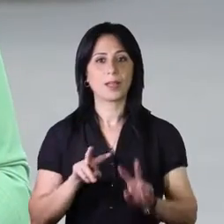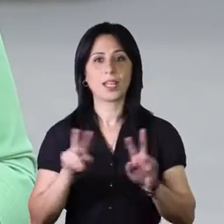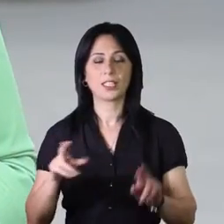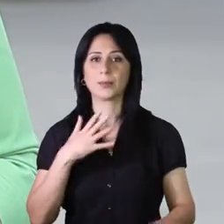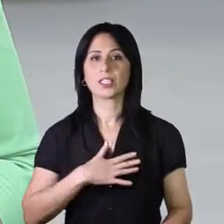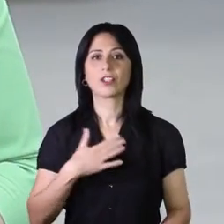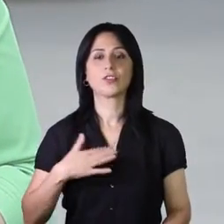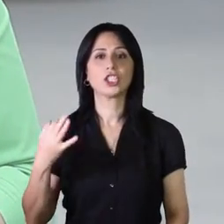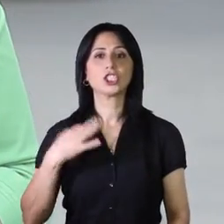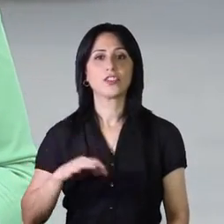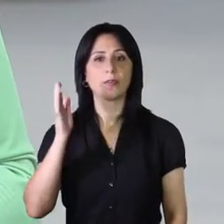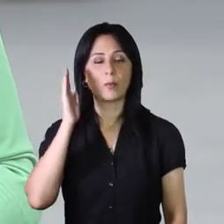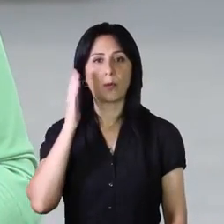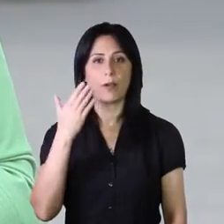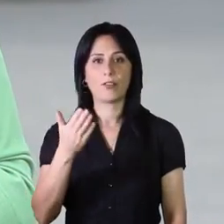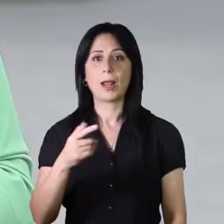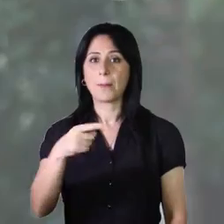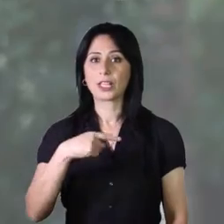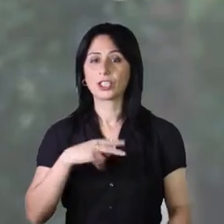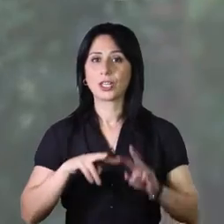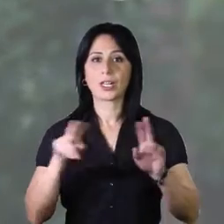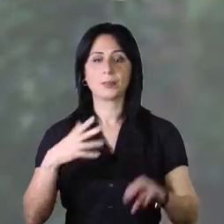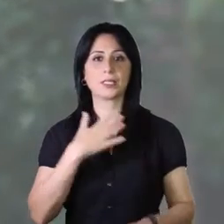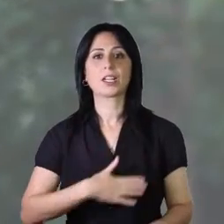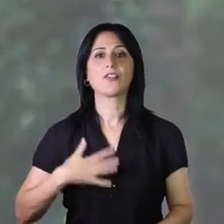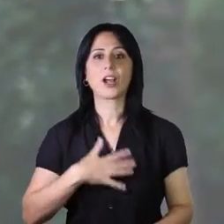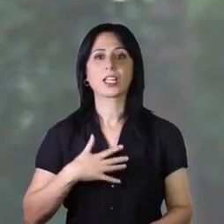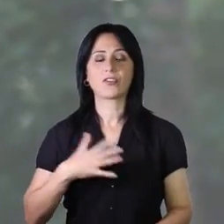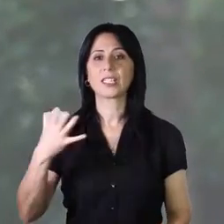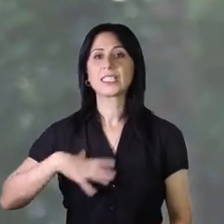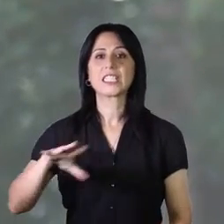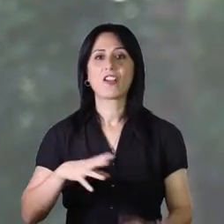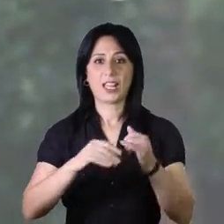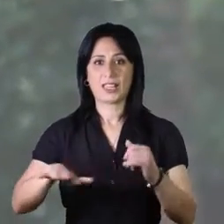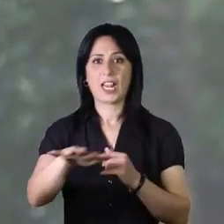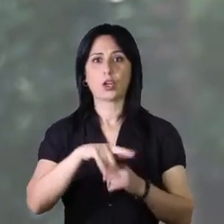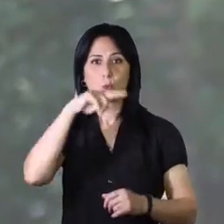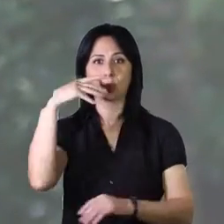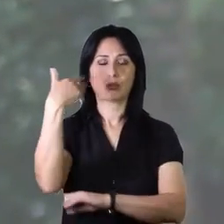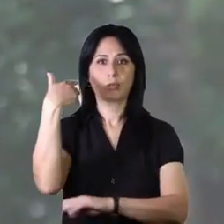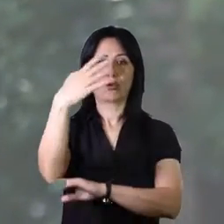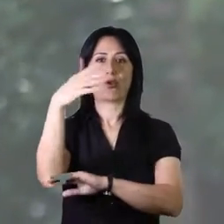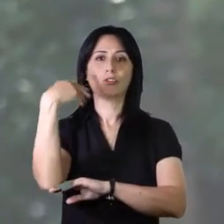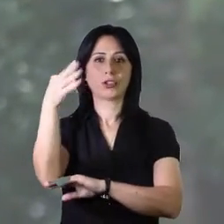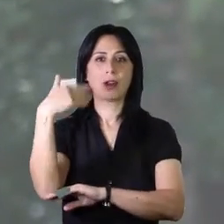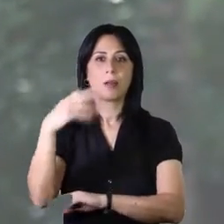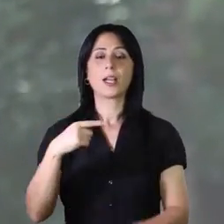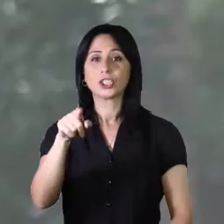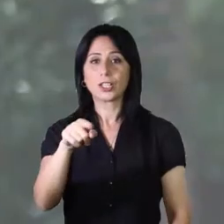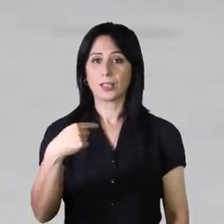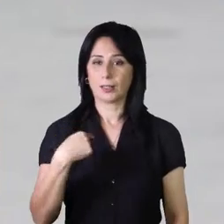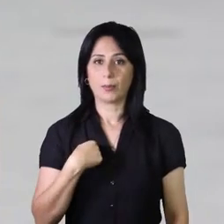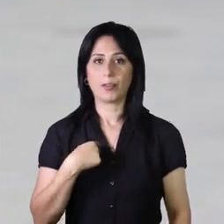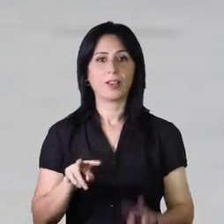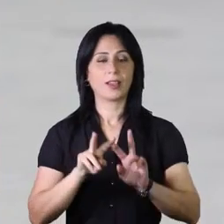შენ და მე ერთნაირად გვადარდებს ჩვენი შვილების მომავალი. მე და შენ ერთნაირად გვადარდებს საქართველოს ტერიტორიაზე რუსული დროშის